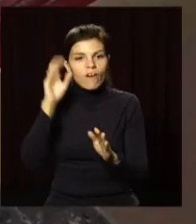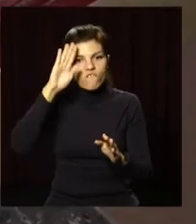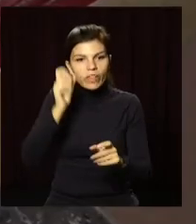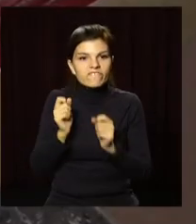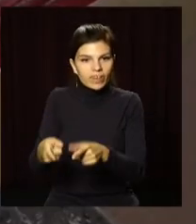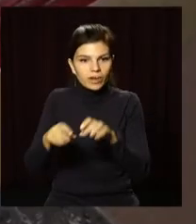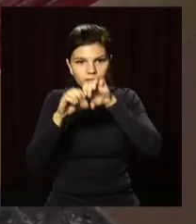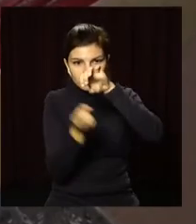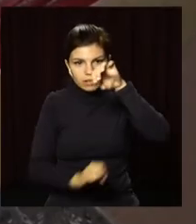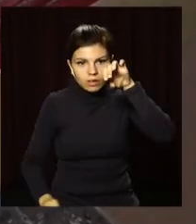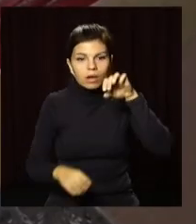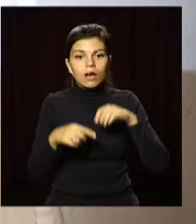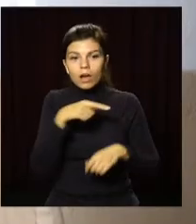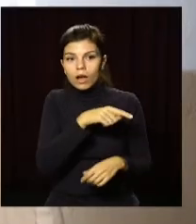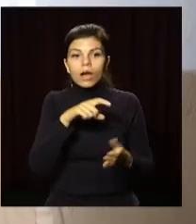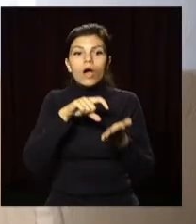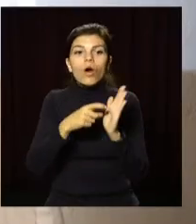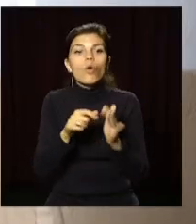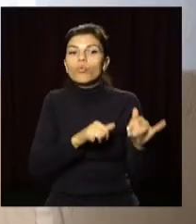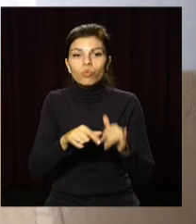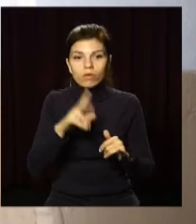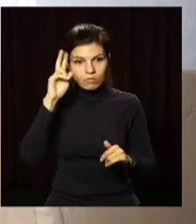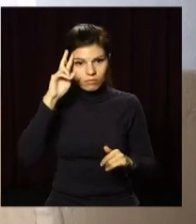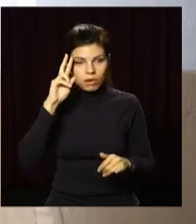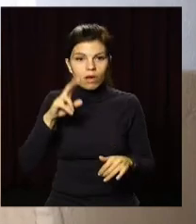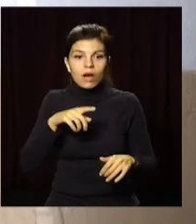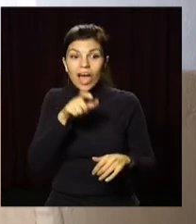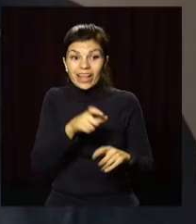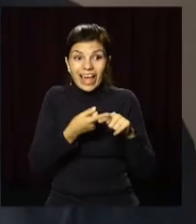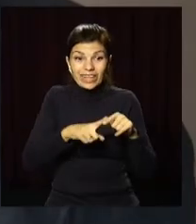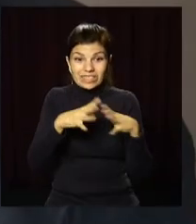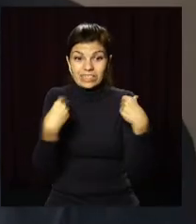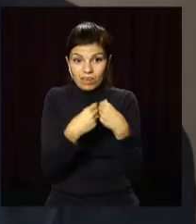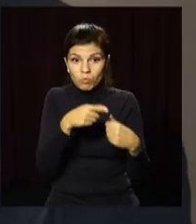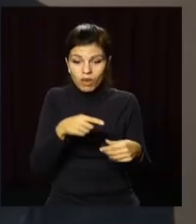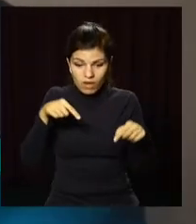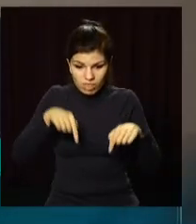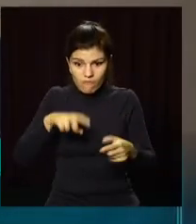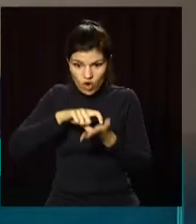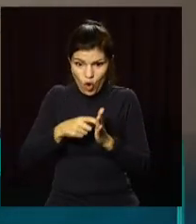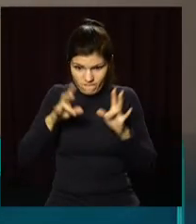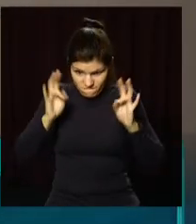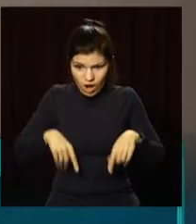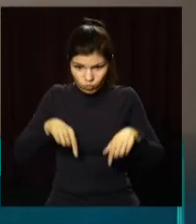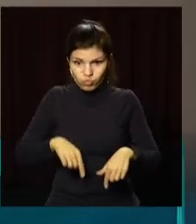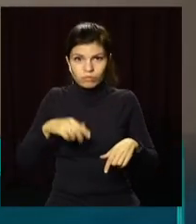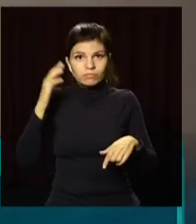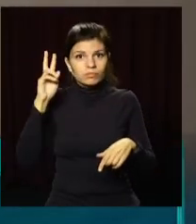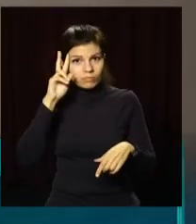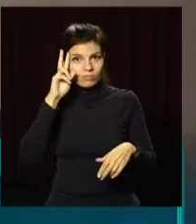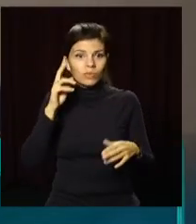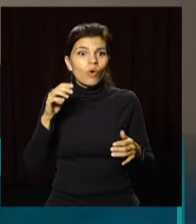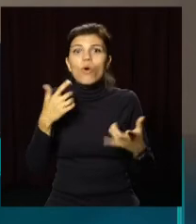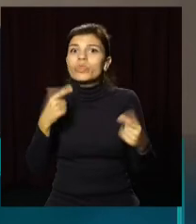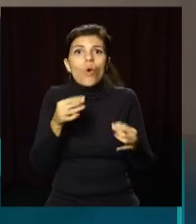водовідведення. Тому родина Плюшкіна змушена ходити до туалету прямо посеред кімнати. Люди справляють їжджість, звичайну нужду,